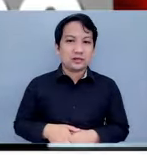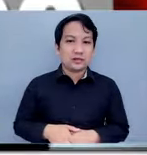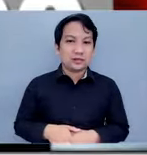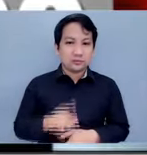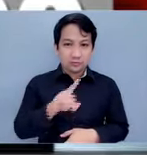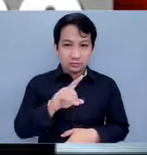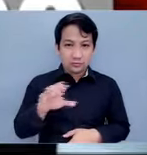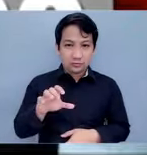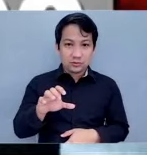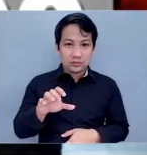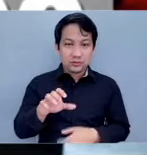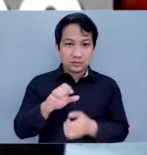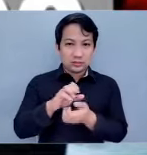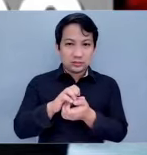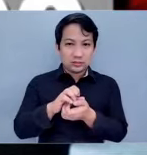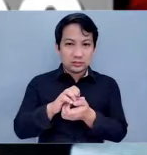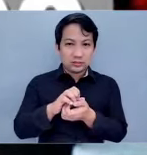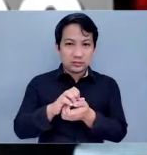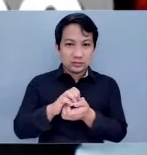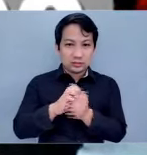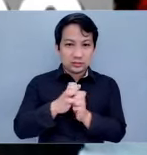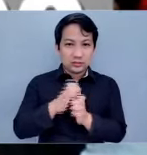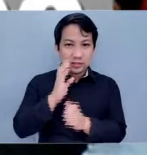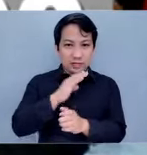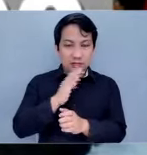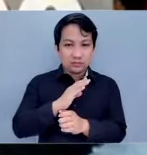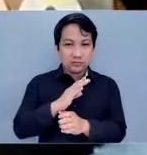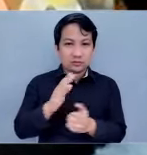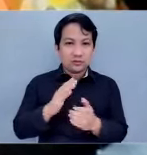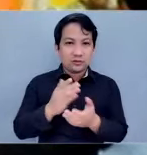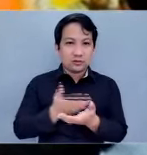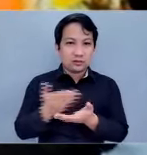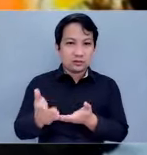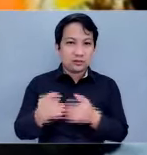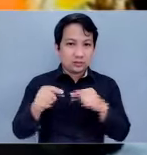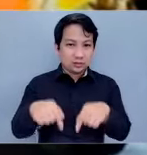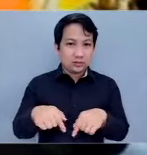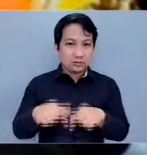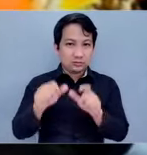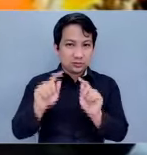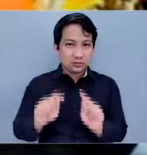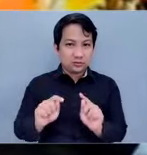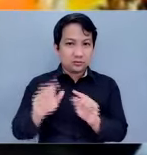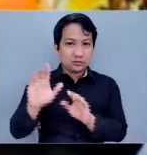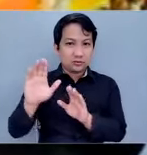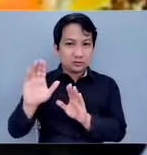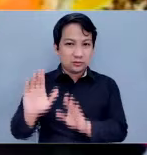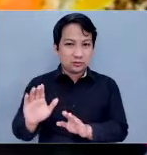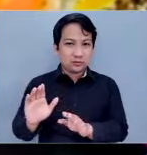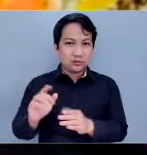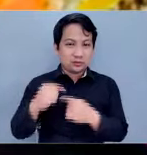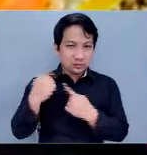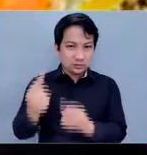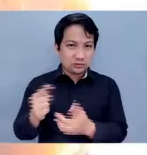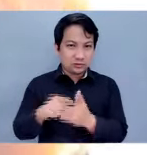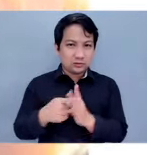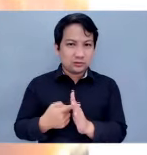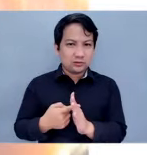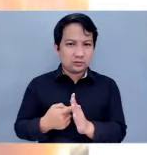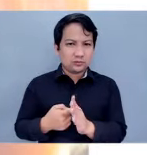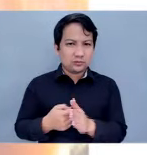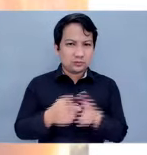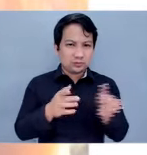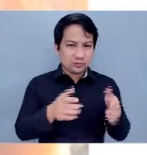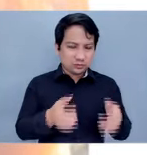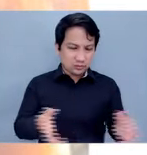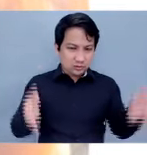naman ang cheesy at spicy empanada na mas mabenta sa araw ng Sabado at Linggo. Nagsimula lang noon sa isang maliit na food cart